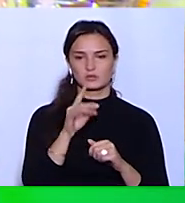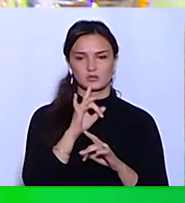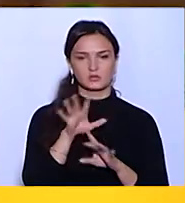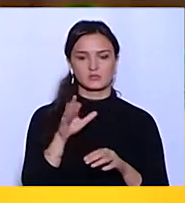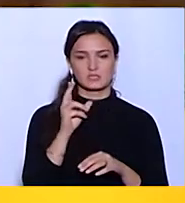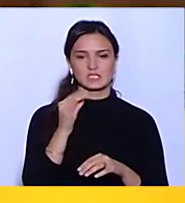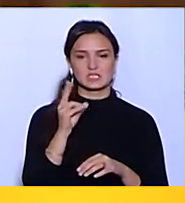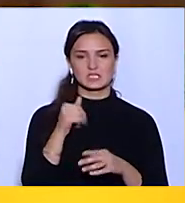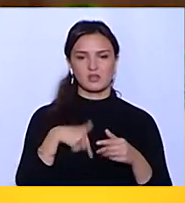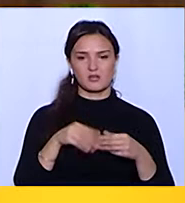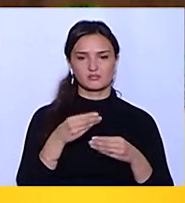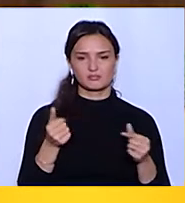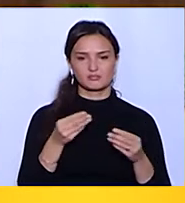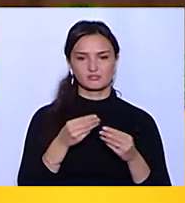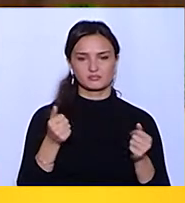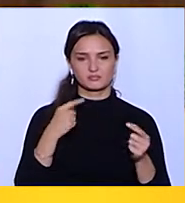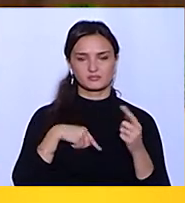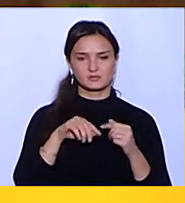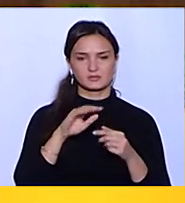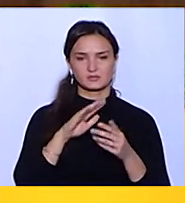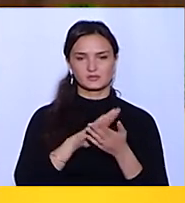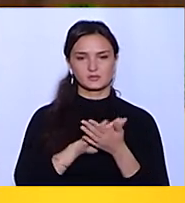ცილა იშლება, კარგავს ქალი და მას